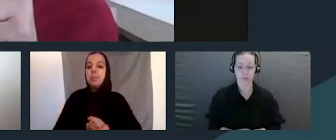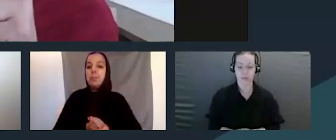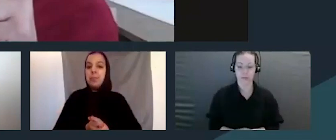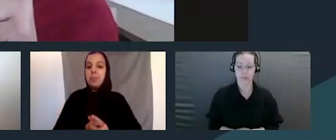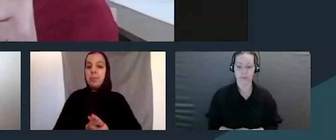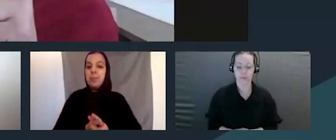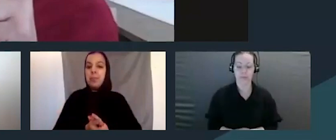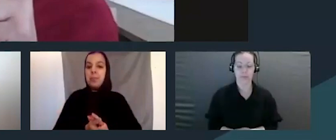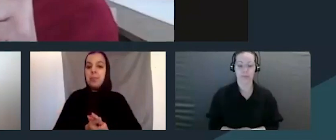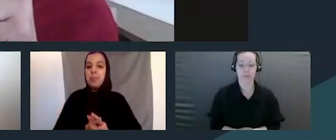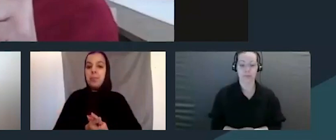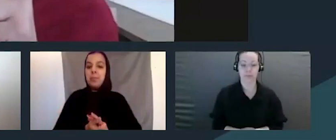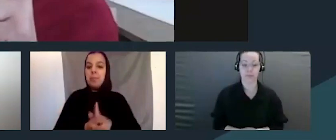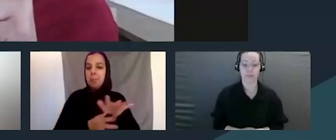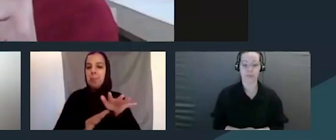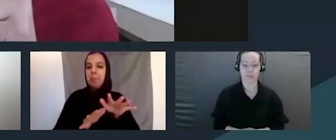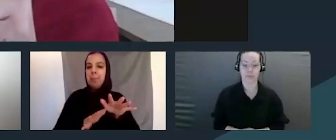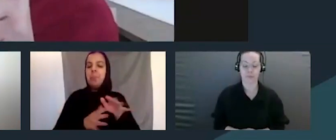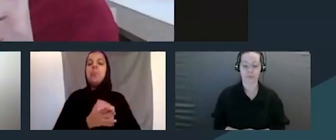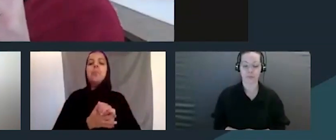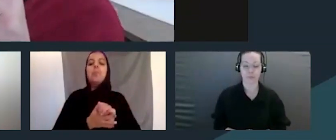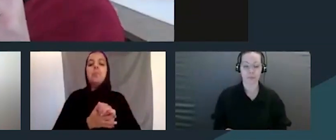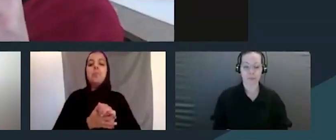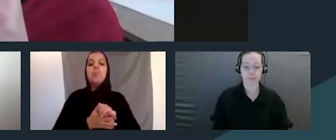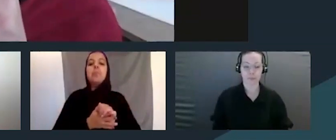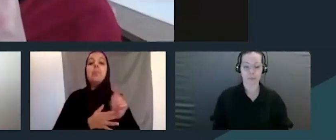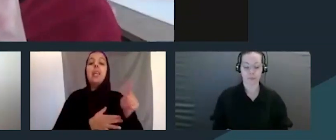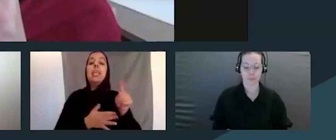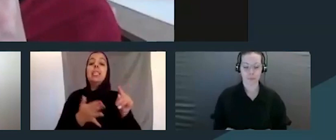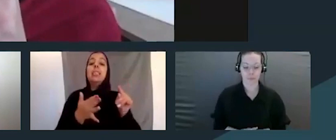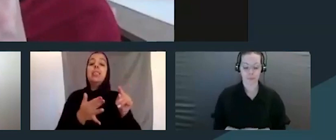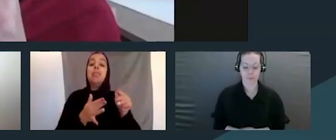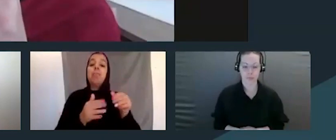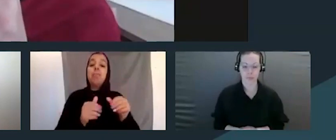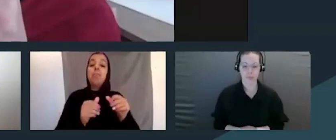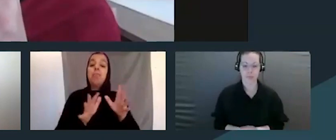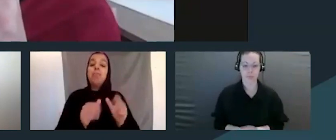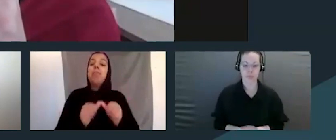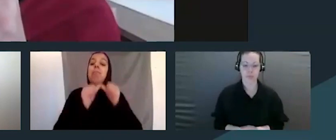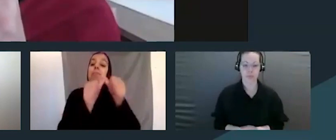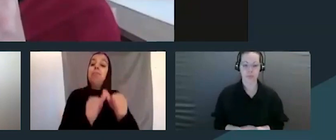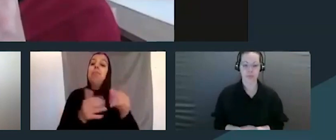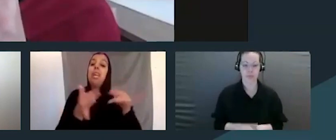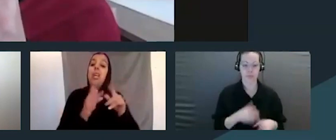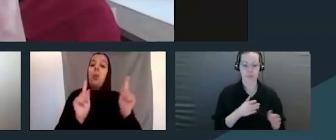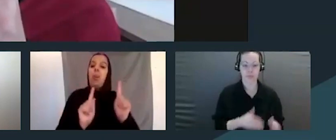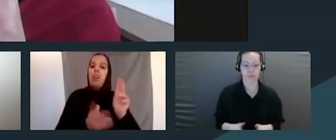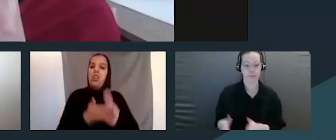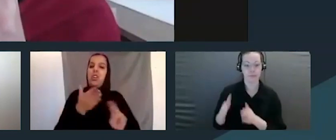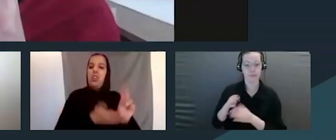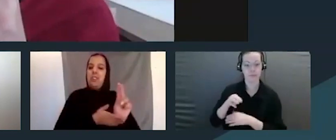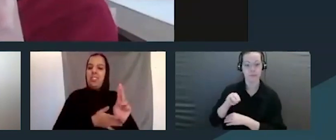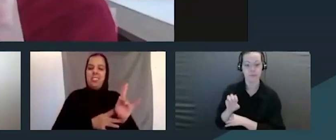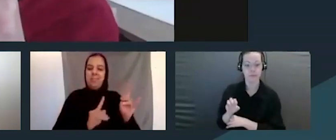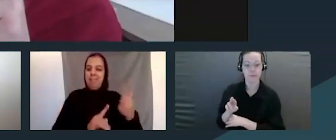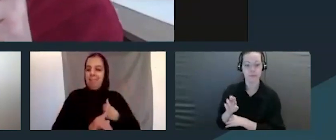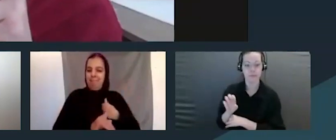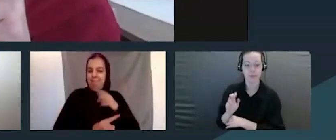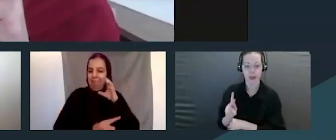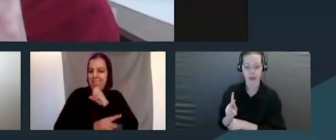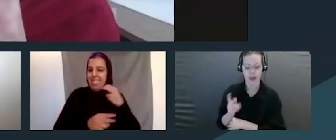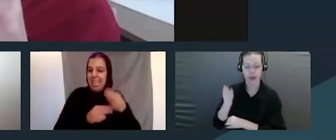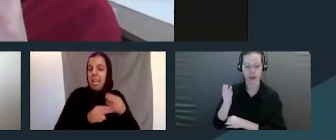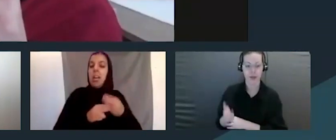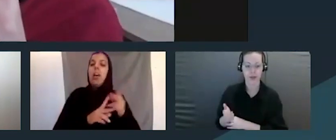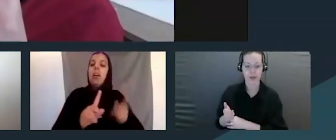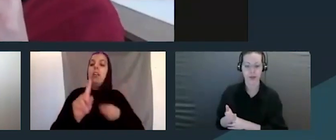au Canada en éducation des adultes et en le counseling pour les adultes.